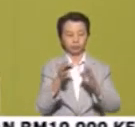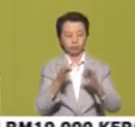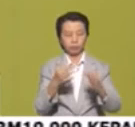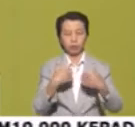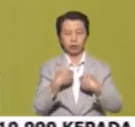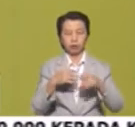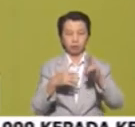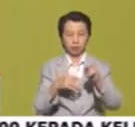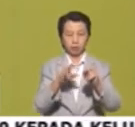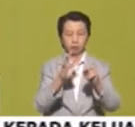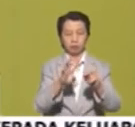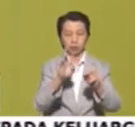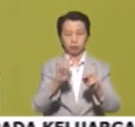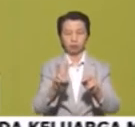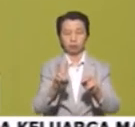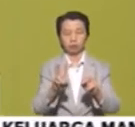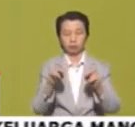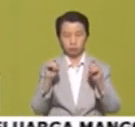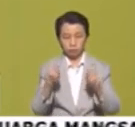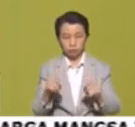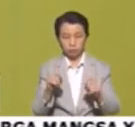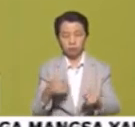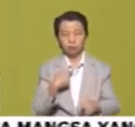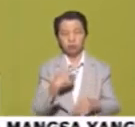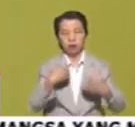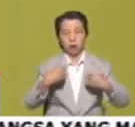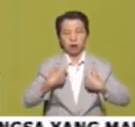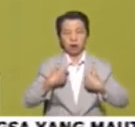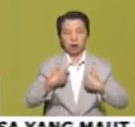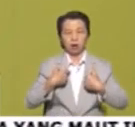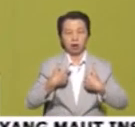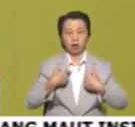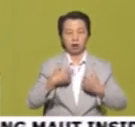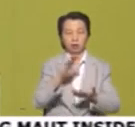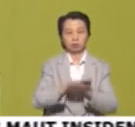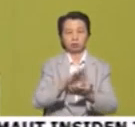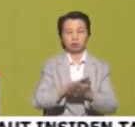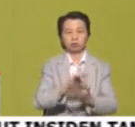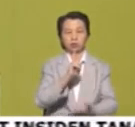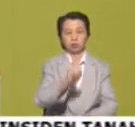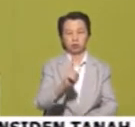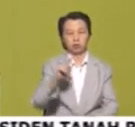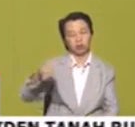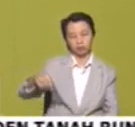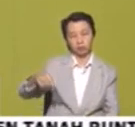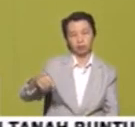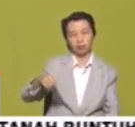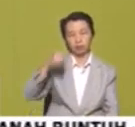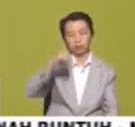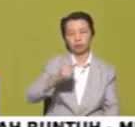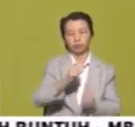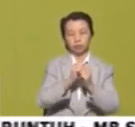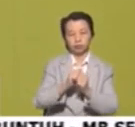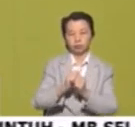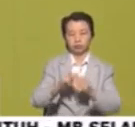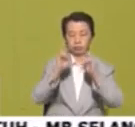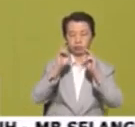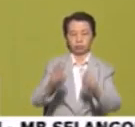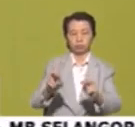di N42 Johor Jaya. Okey, saya berada di Sekolah Agama Tun Lusin On Plintum untuk sama-sama